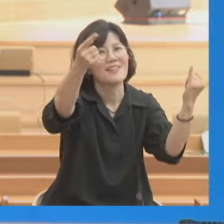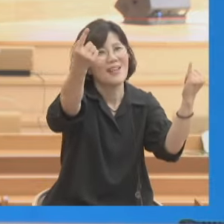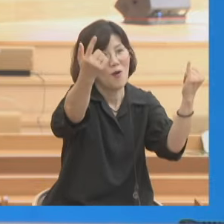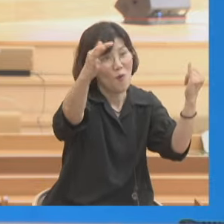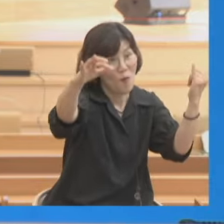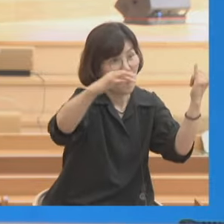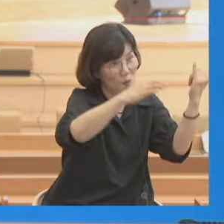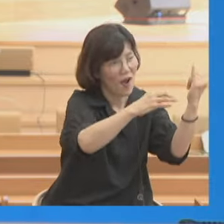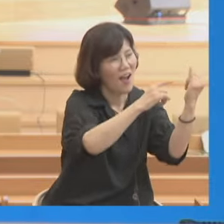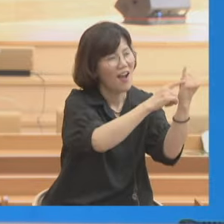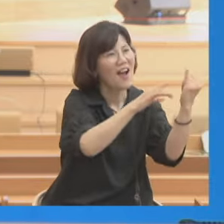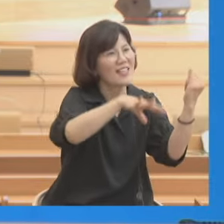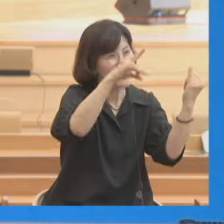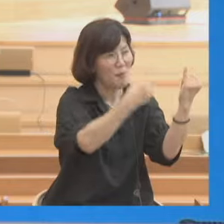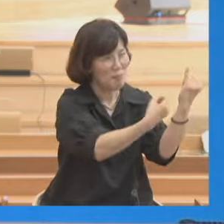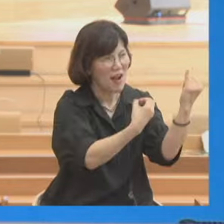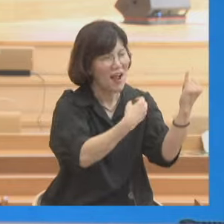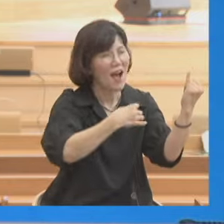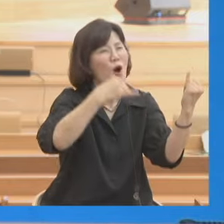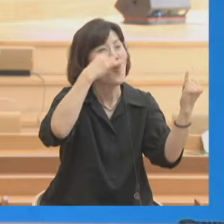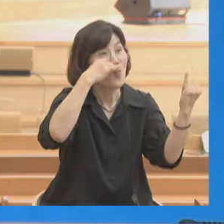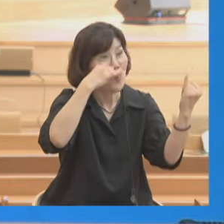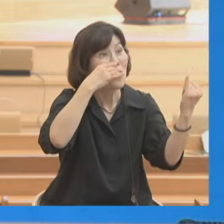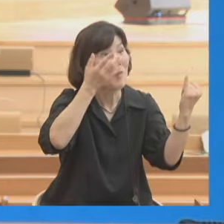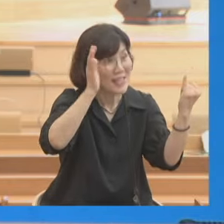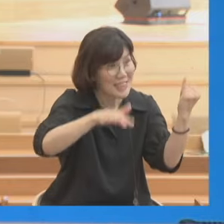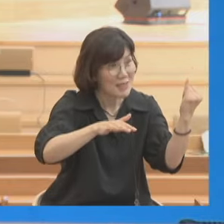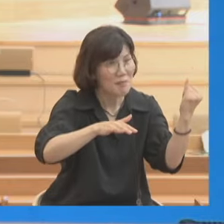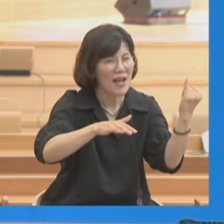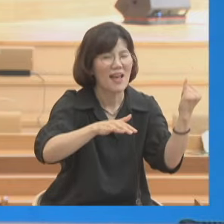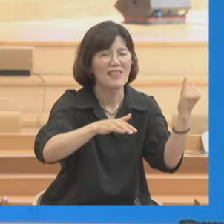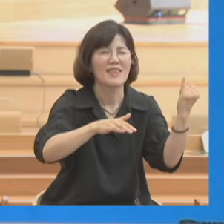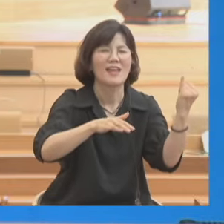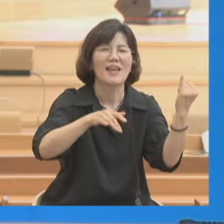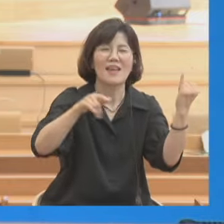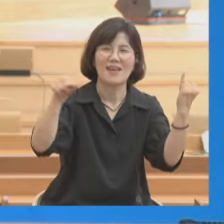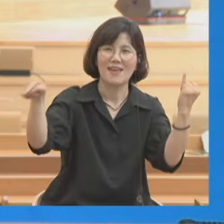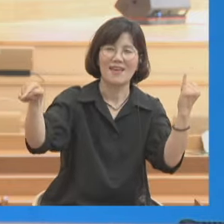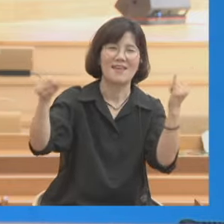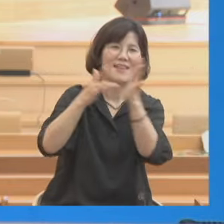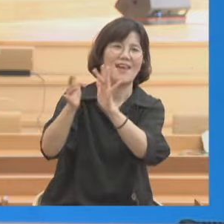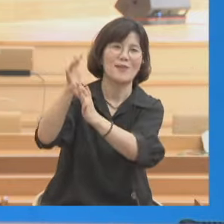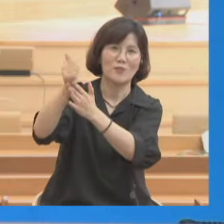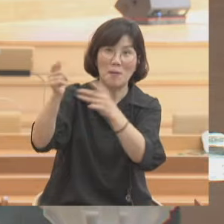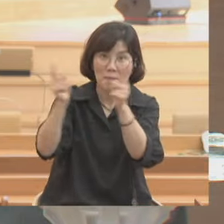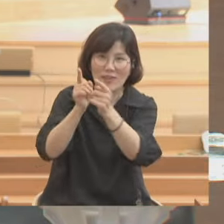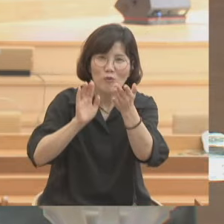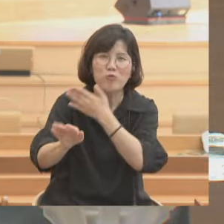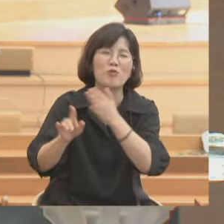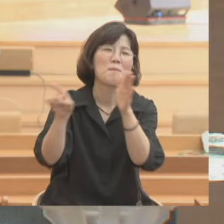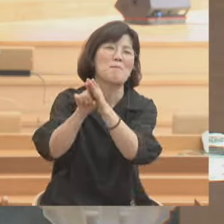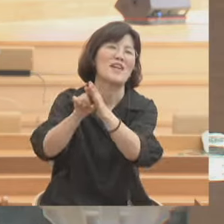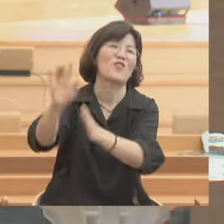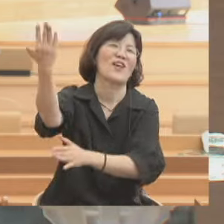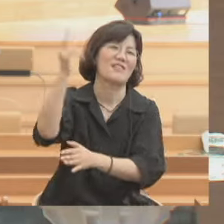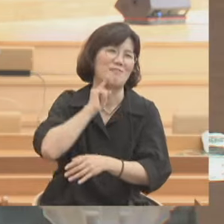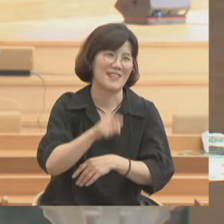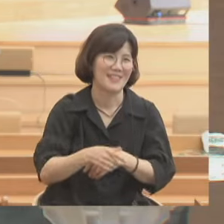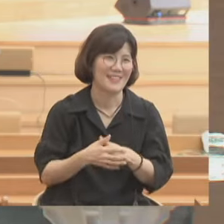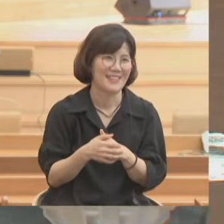궁금해서 예수님께 갔는데 이제는 예수님을 직접 만나서 우리가 예수를 믿게 되었다고. 여러분, 이 부분을 놓치는 가능성이